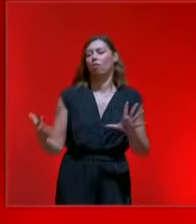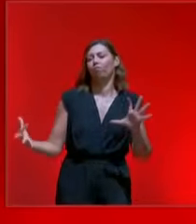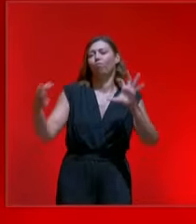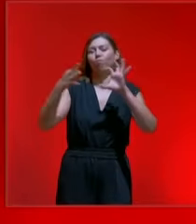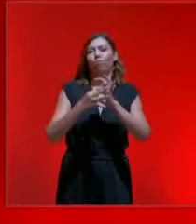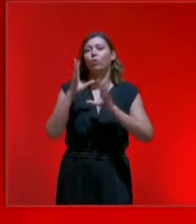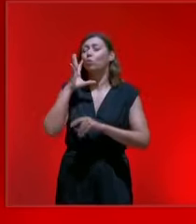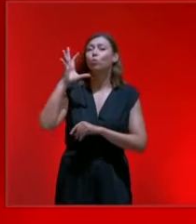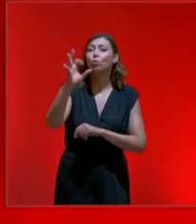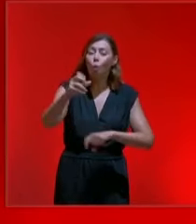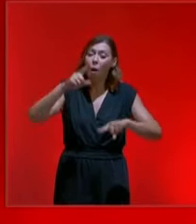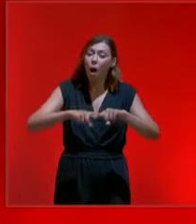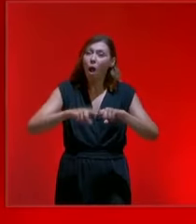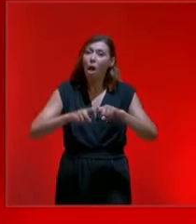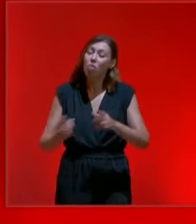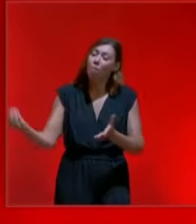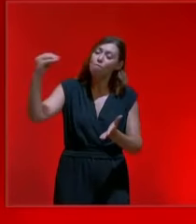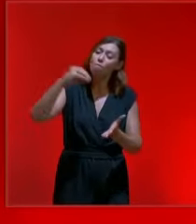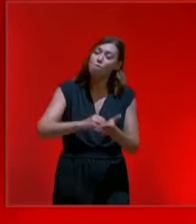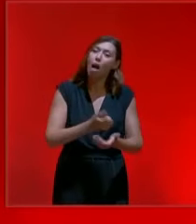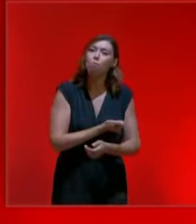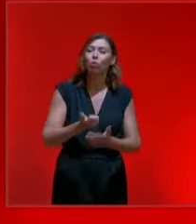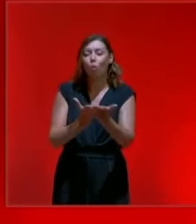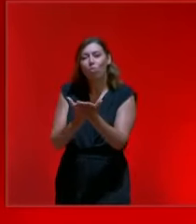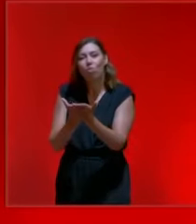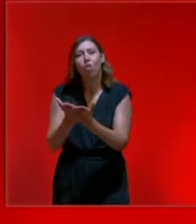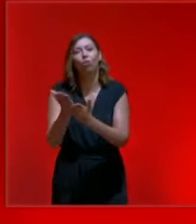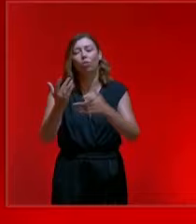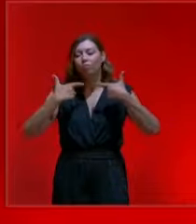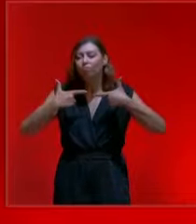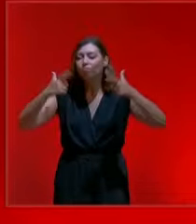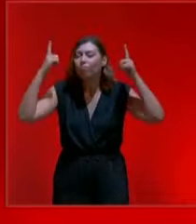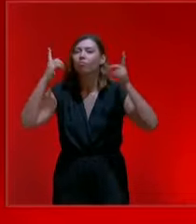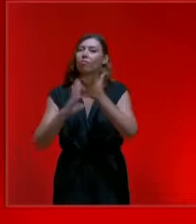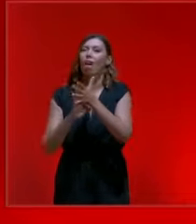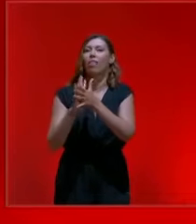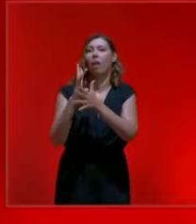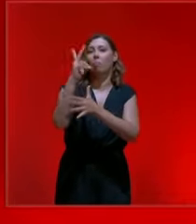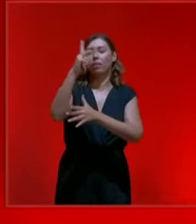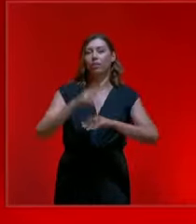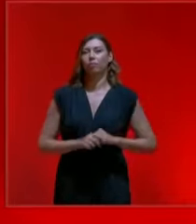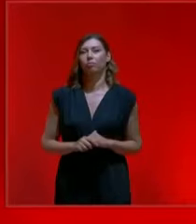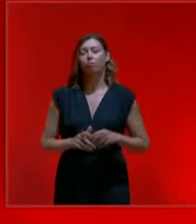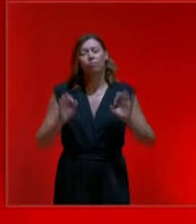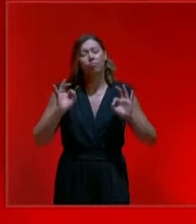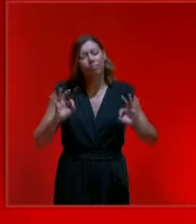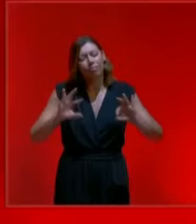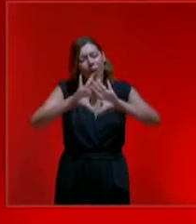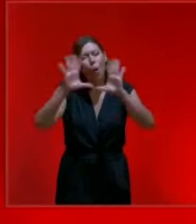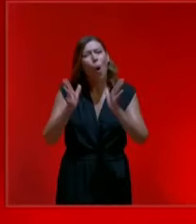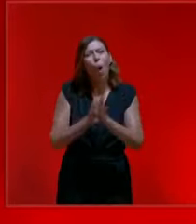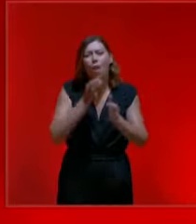της δικαιοσύνης, της περιβαλλοντικής ισορροπίας, της δημοκρατίας και της ανάπτυξης. Και το λέω αυτό, διότι μην έχετε